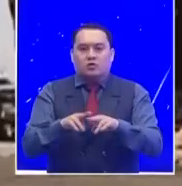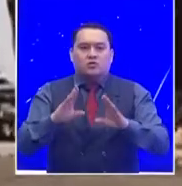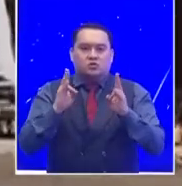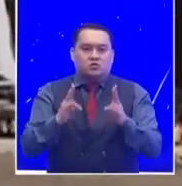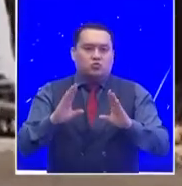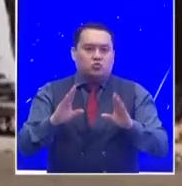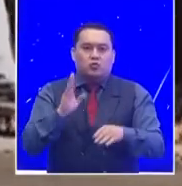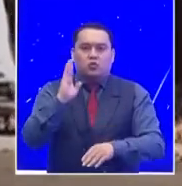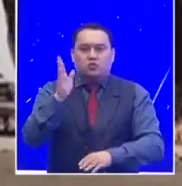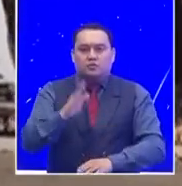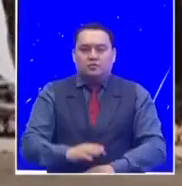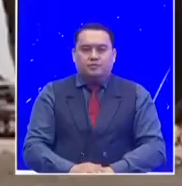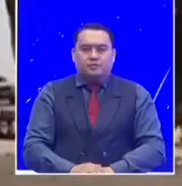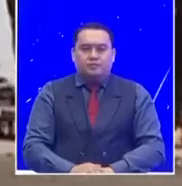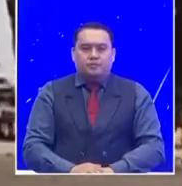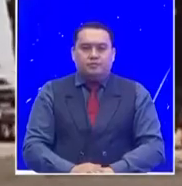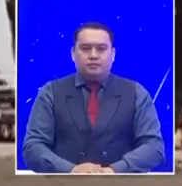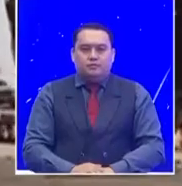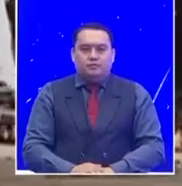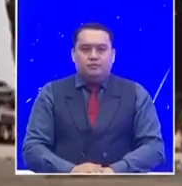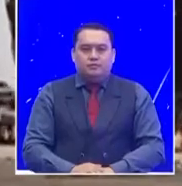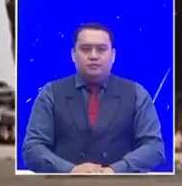подобных инцидентов в будущем.